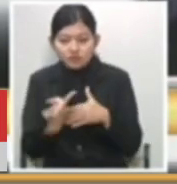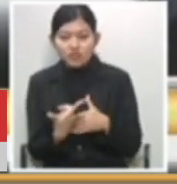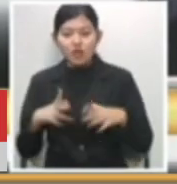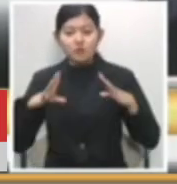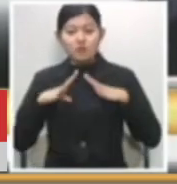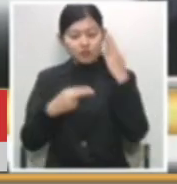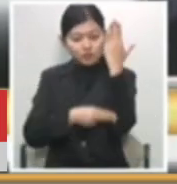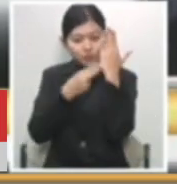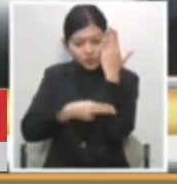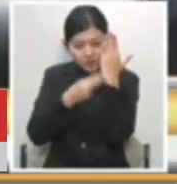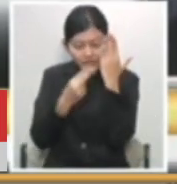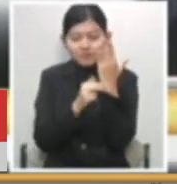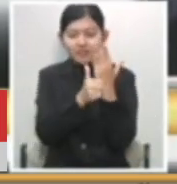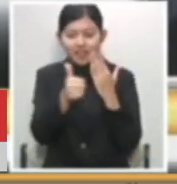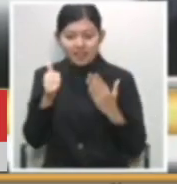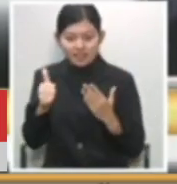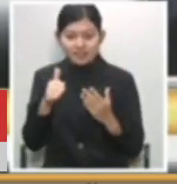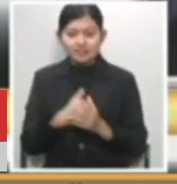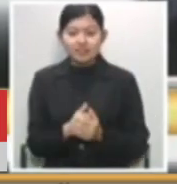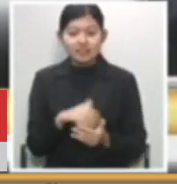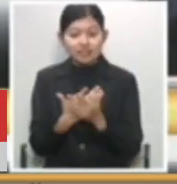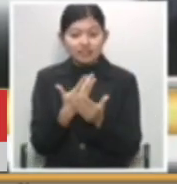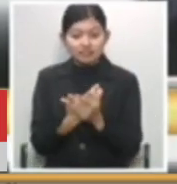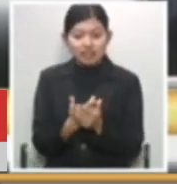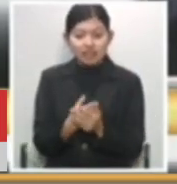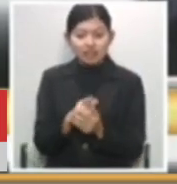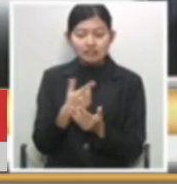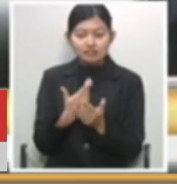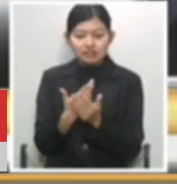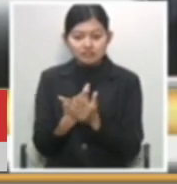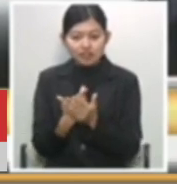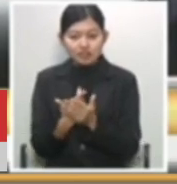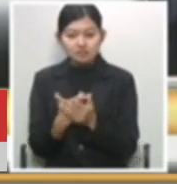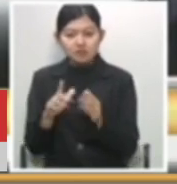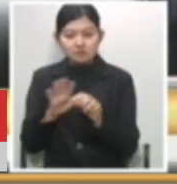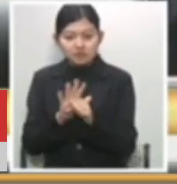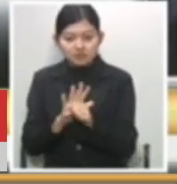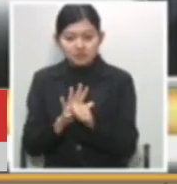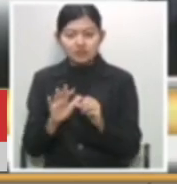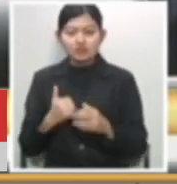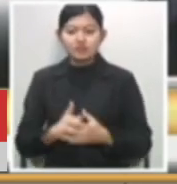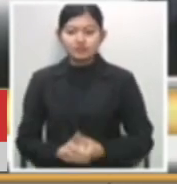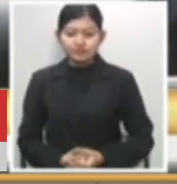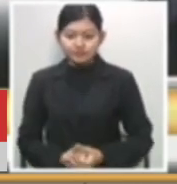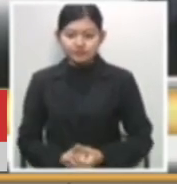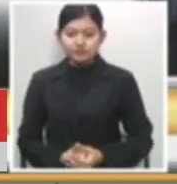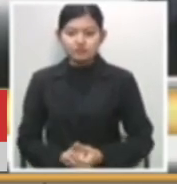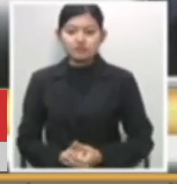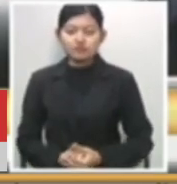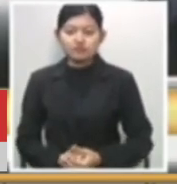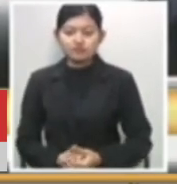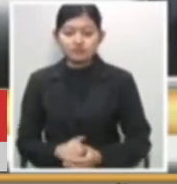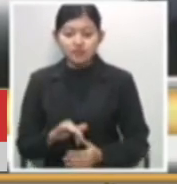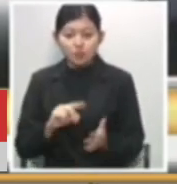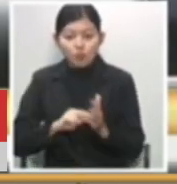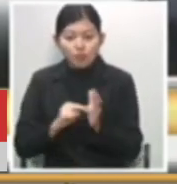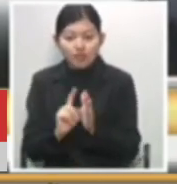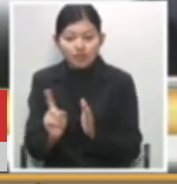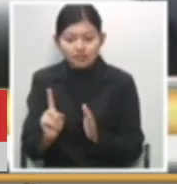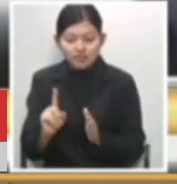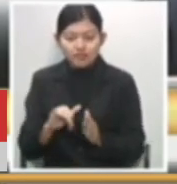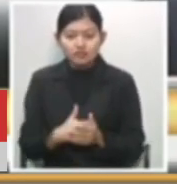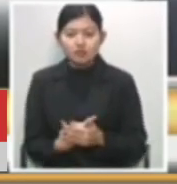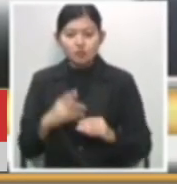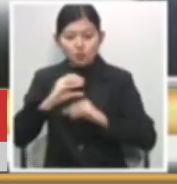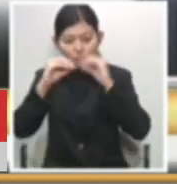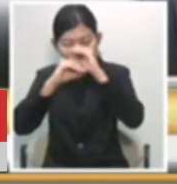งแรมในประเทศสิงคโปร์ได้ในราคา1เหรียญสิงคโปร์แต่1เหรียญนั้นหมายความว่าอะไรคะโครงการนี้ประสบ